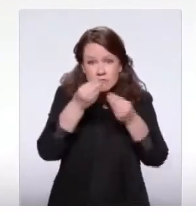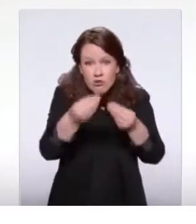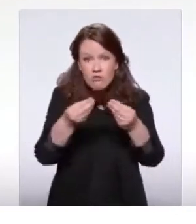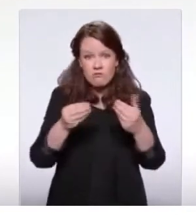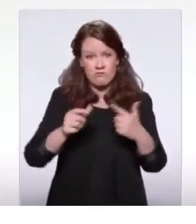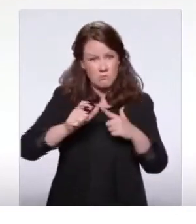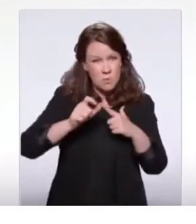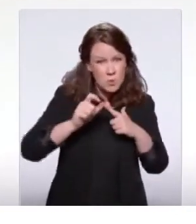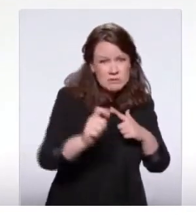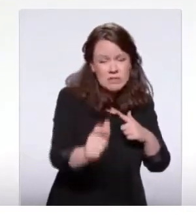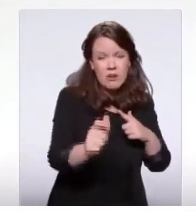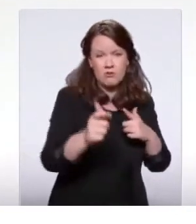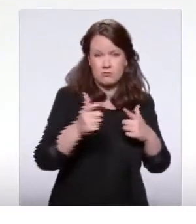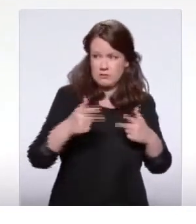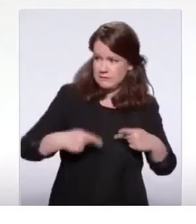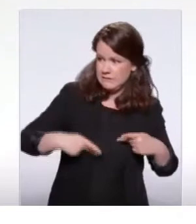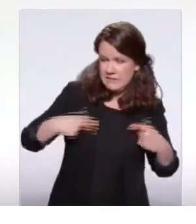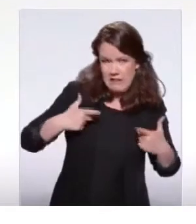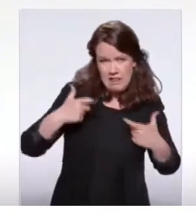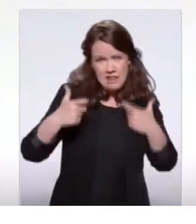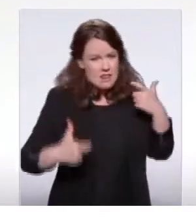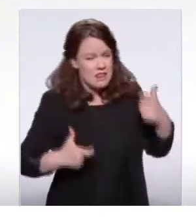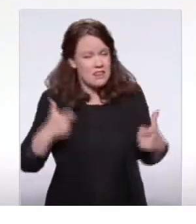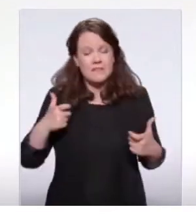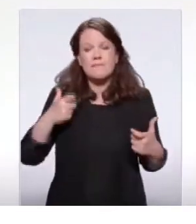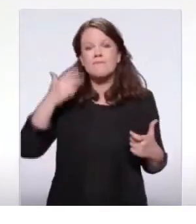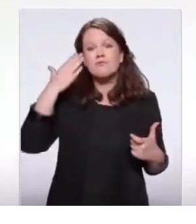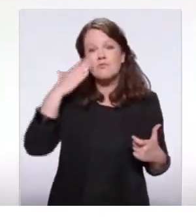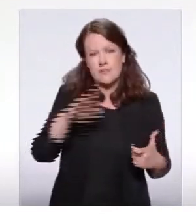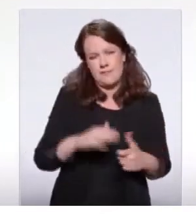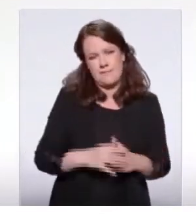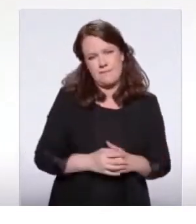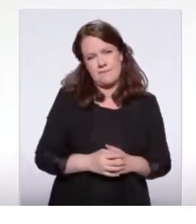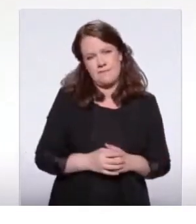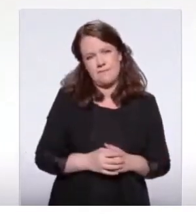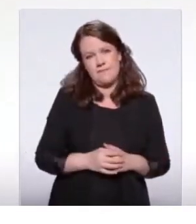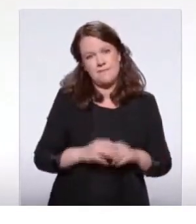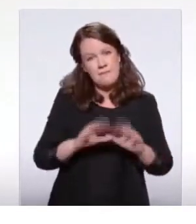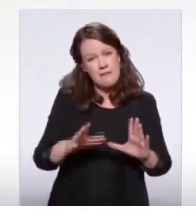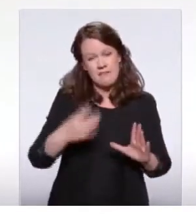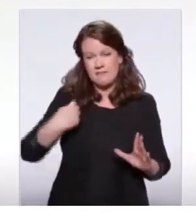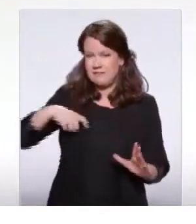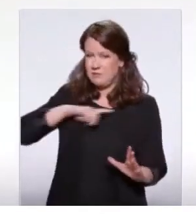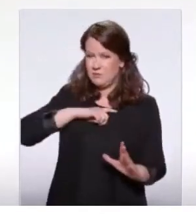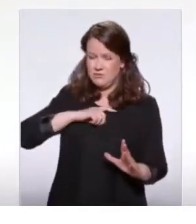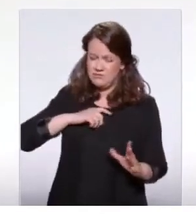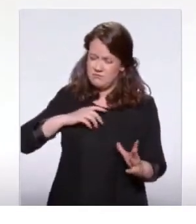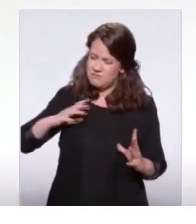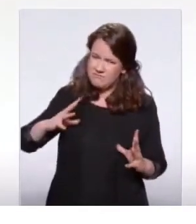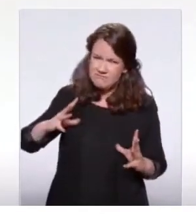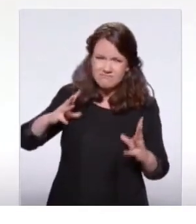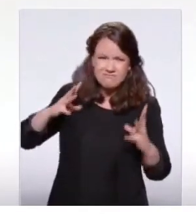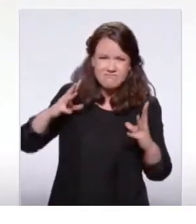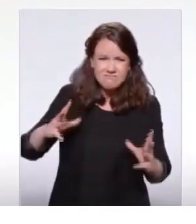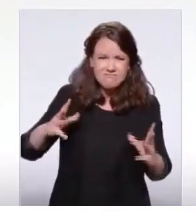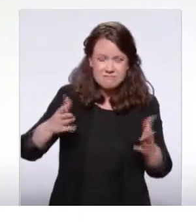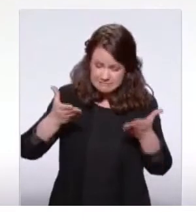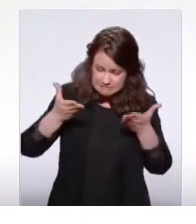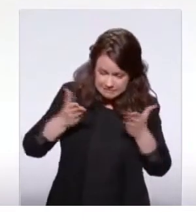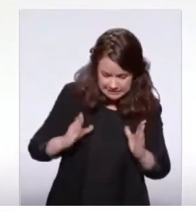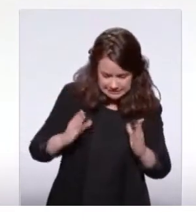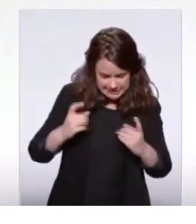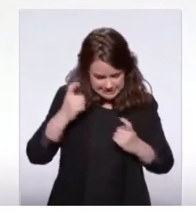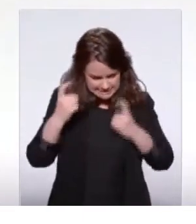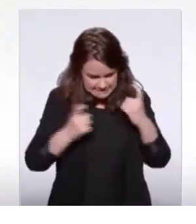pays et pour vos vies. Et vous savez aussi que nous avons tout fait pour prendre ces décisions le plus